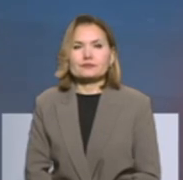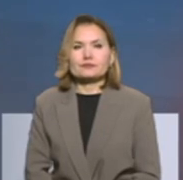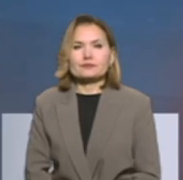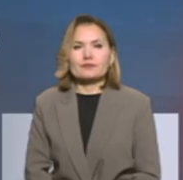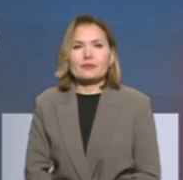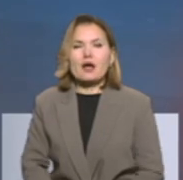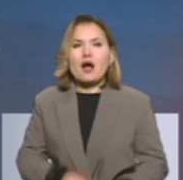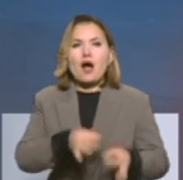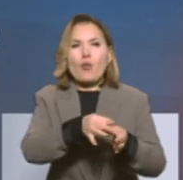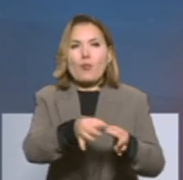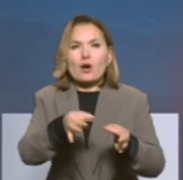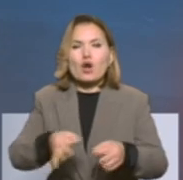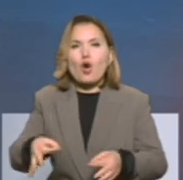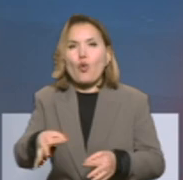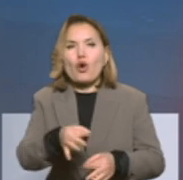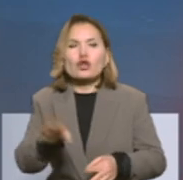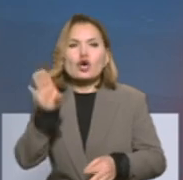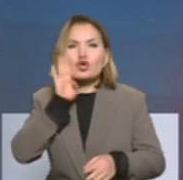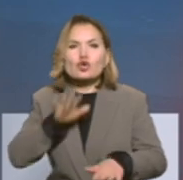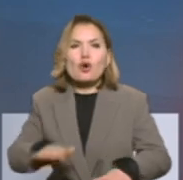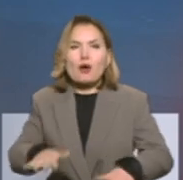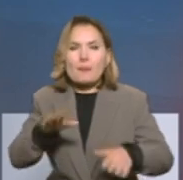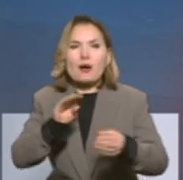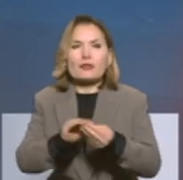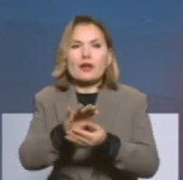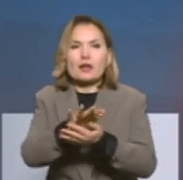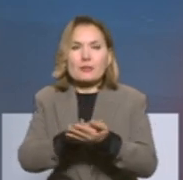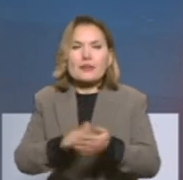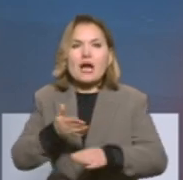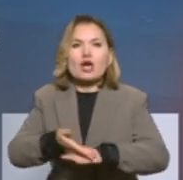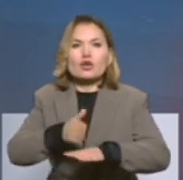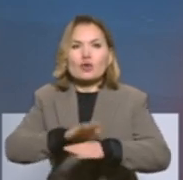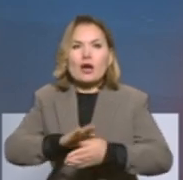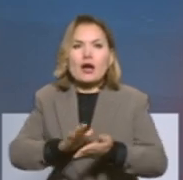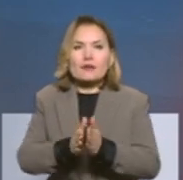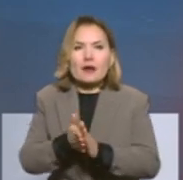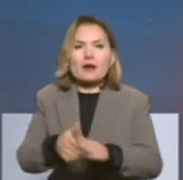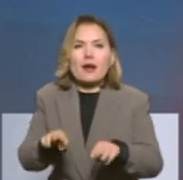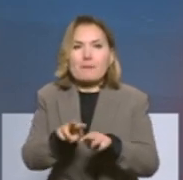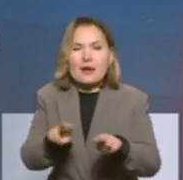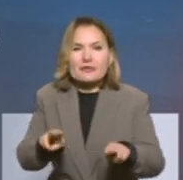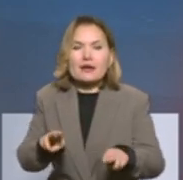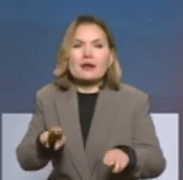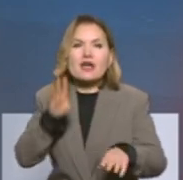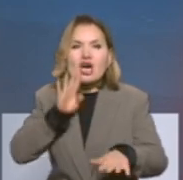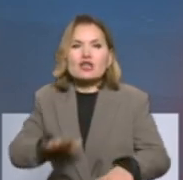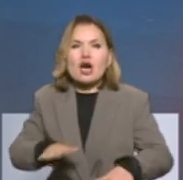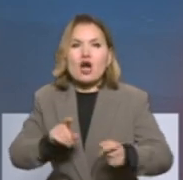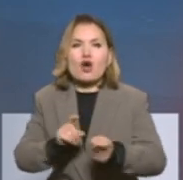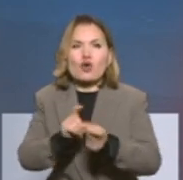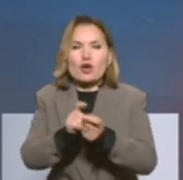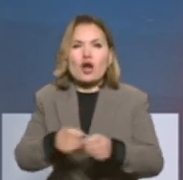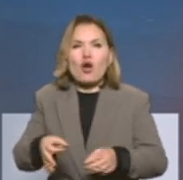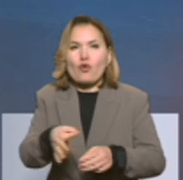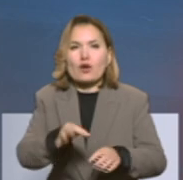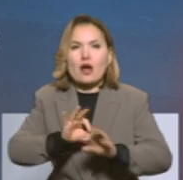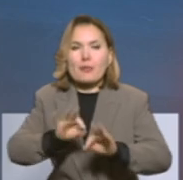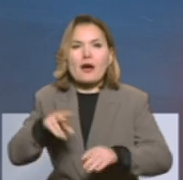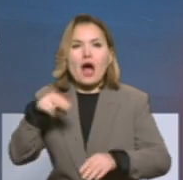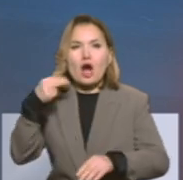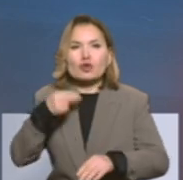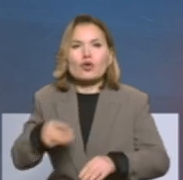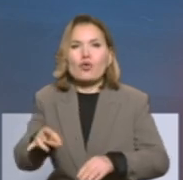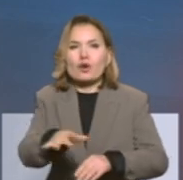Әлі бір қатар облыста су басу қаупы сейілмей тұр. Төтенше жағдайлар министрлігі тасқынмен күресіп жатқан өңірлерді атады. Ақтөбе